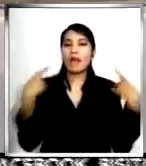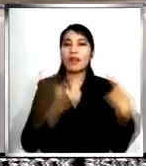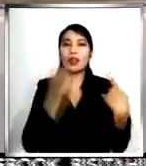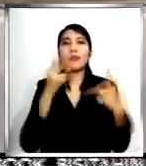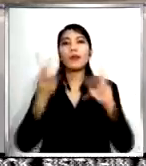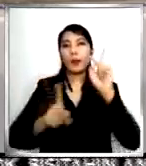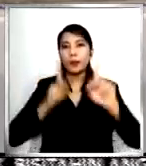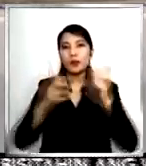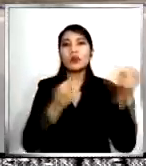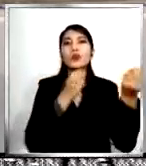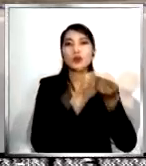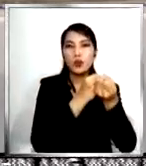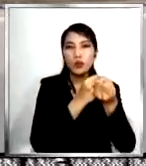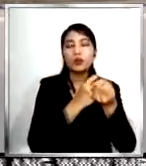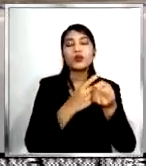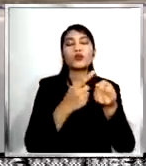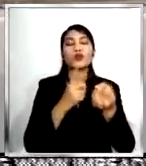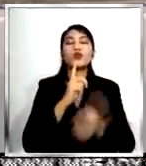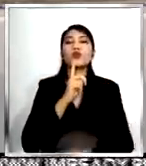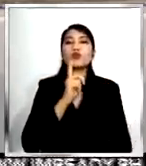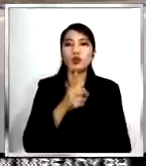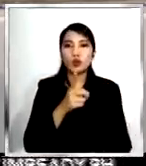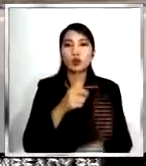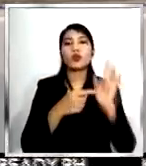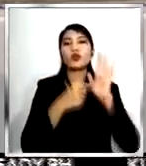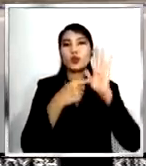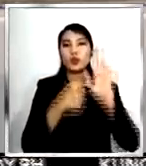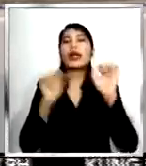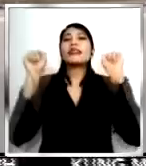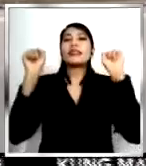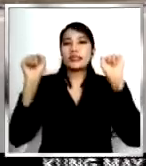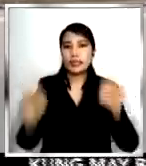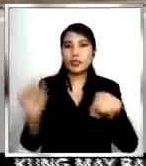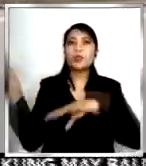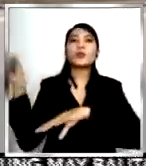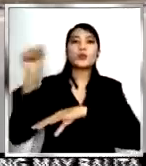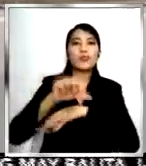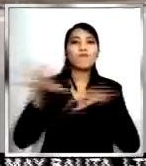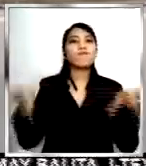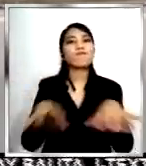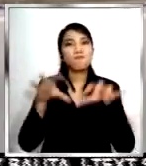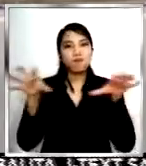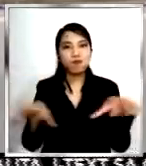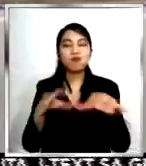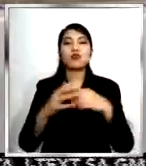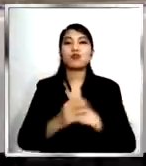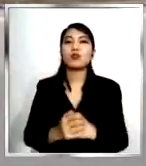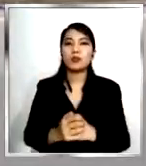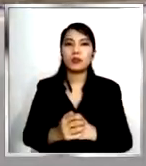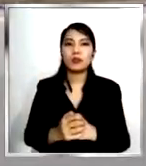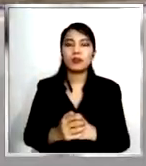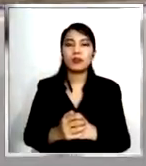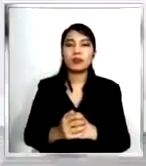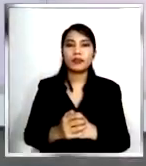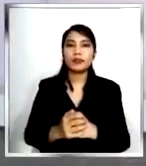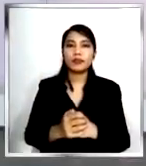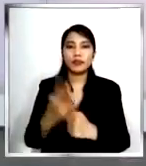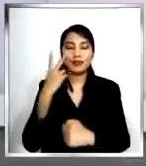at pagod, kayang-kaya itong mapagtagumpayan. Sa Lima, Rafra, Nakatutok, 24 oras.